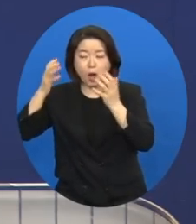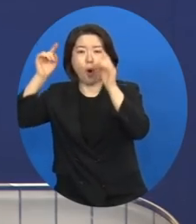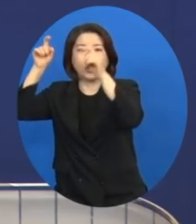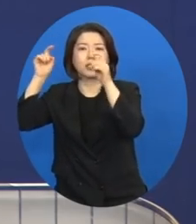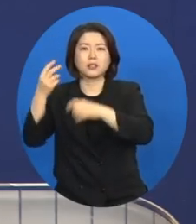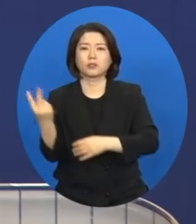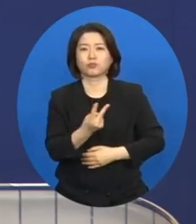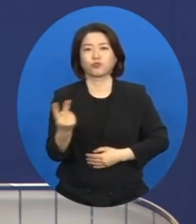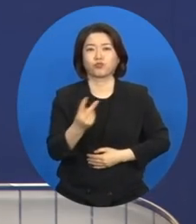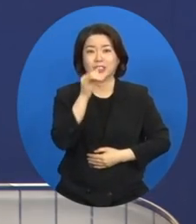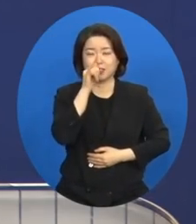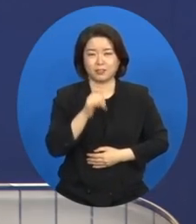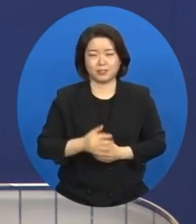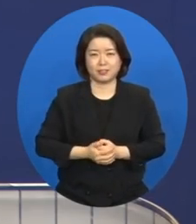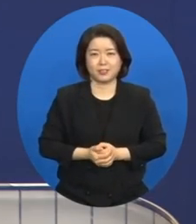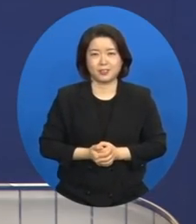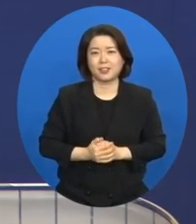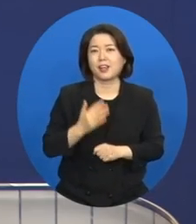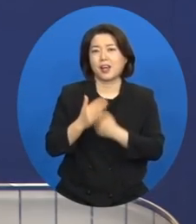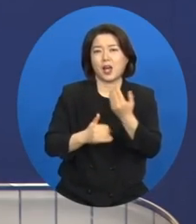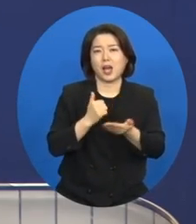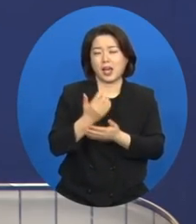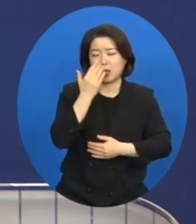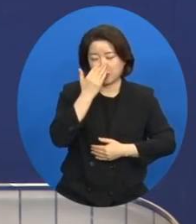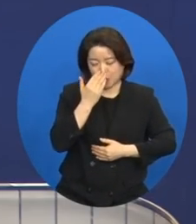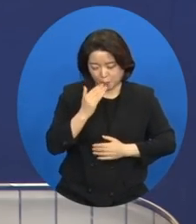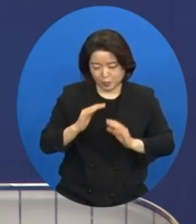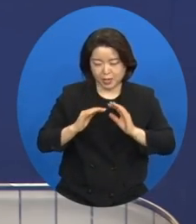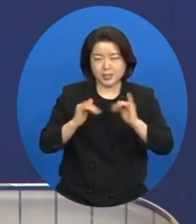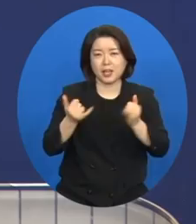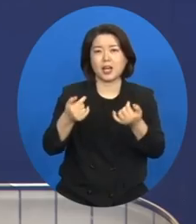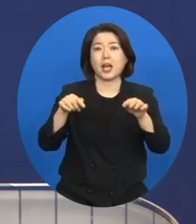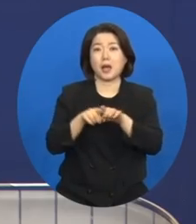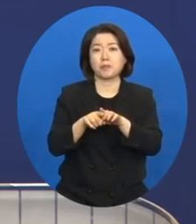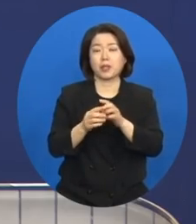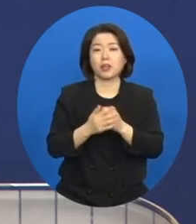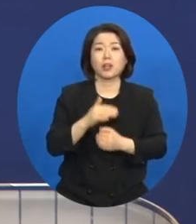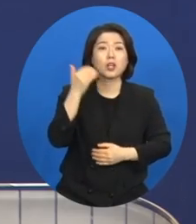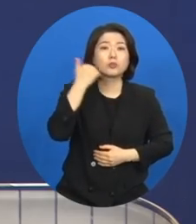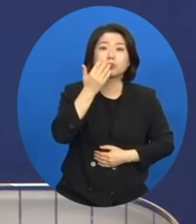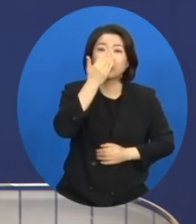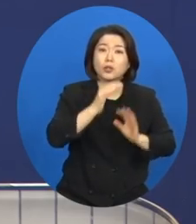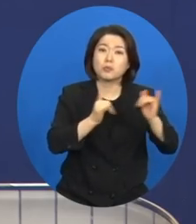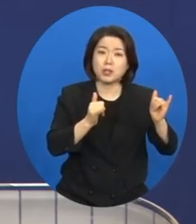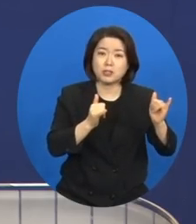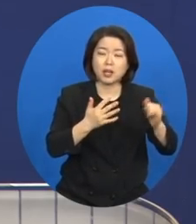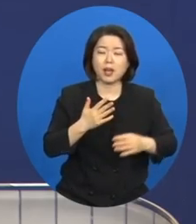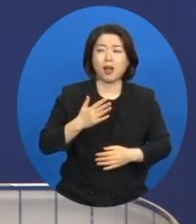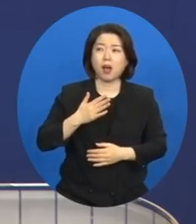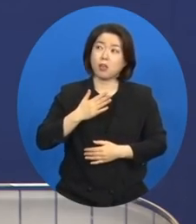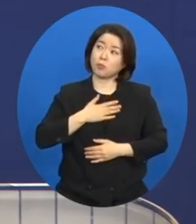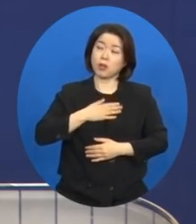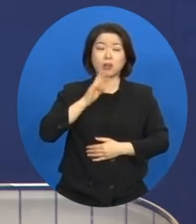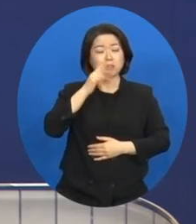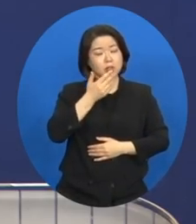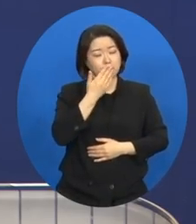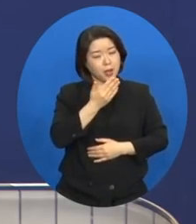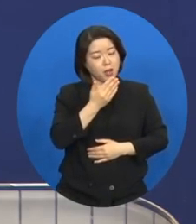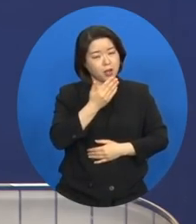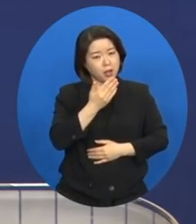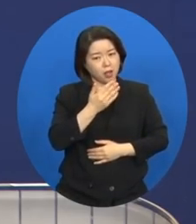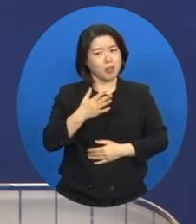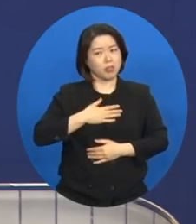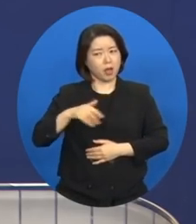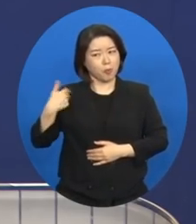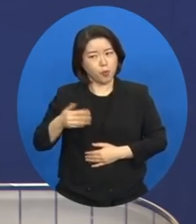돼요. 하나님은 겸손한 사람과 함께 한다고 했죠. 누가 겸손한 사람이에요? 내가 틀릴 수도 있다. 아, 내가 틀렸구나.